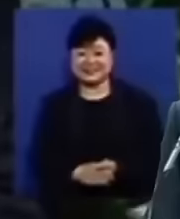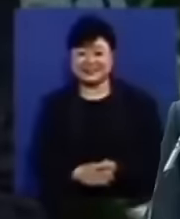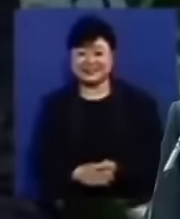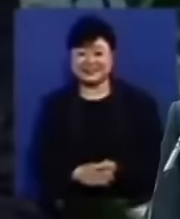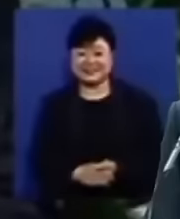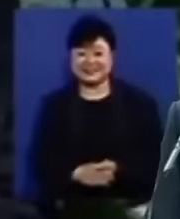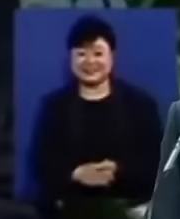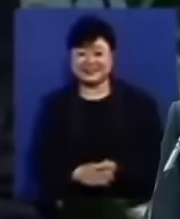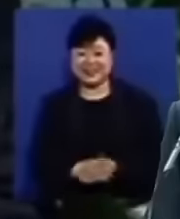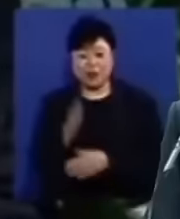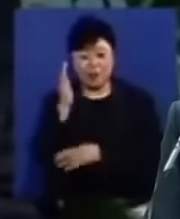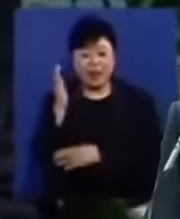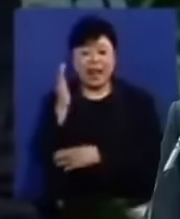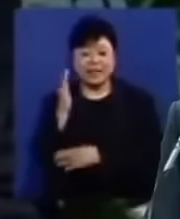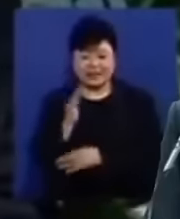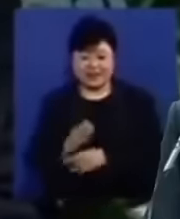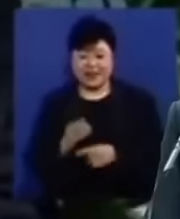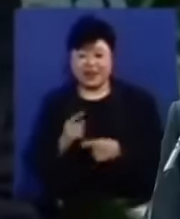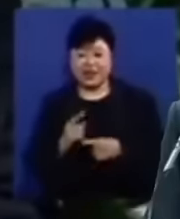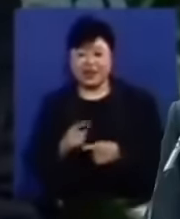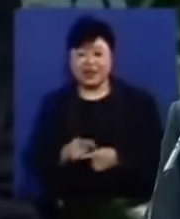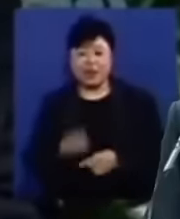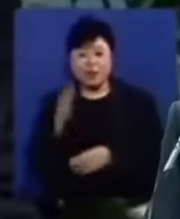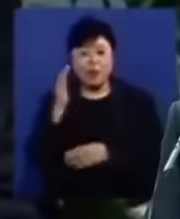그래 내가 목회할 때 우리 교회 교인으로